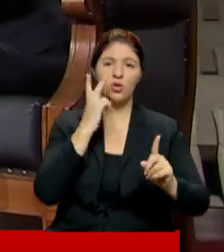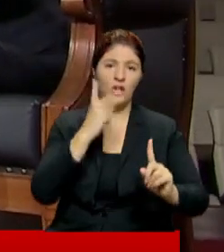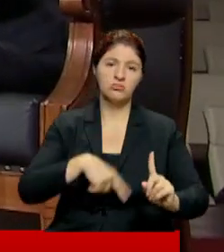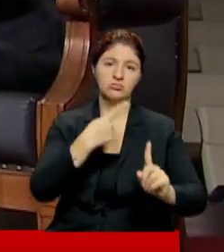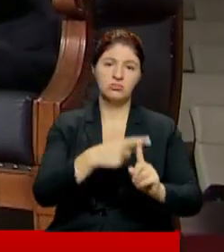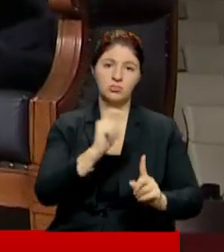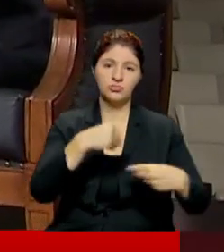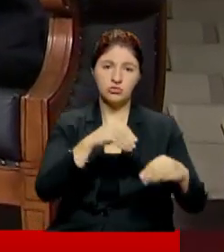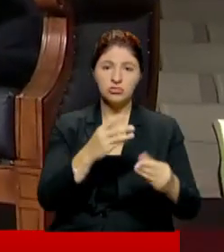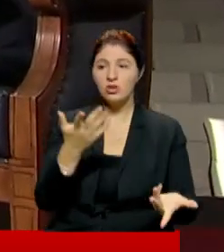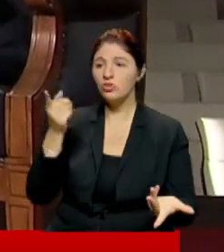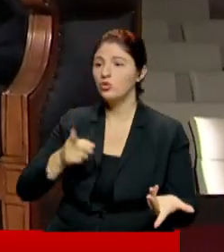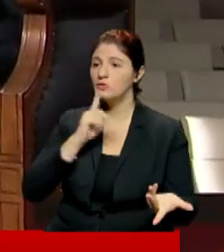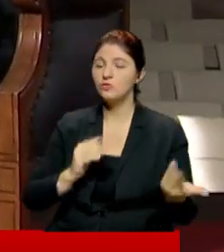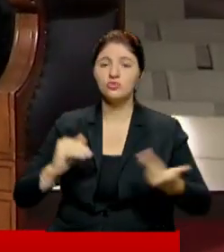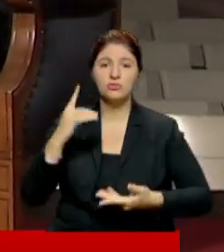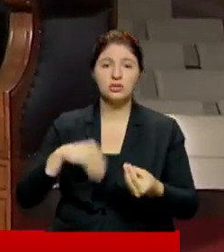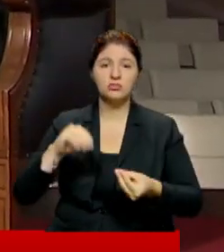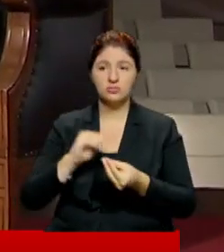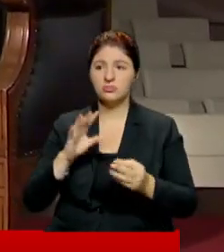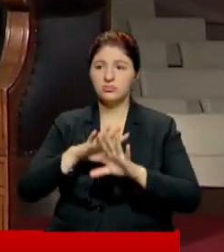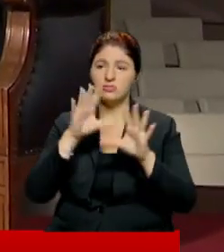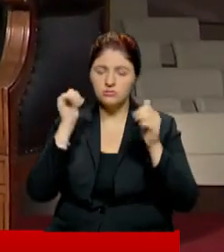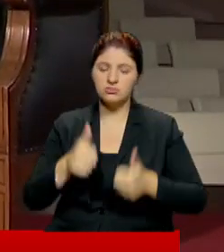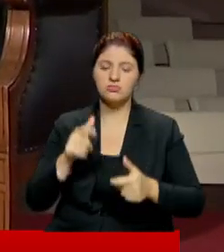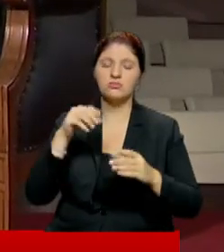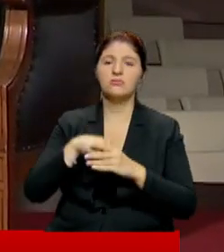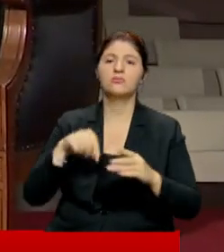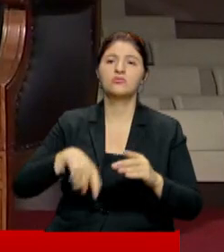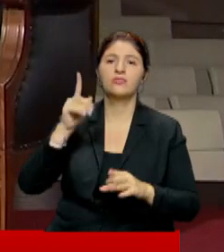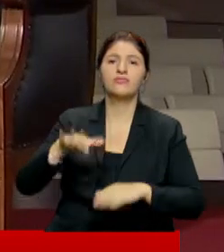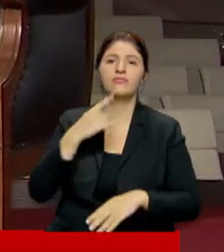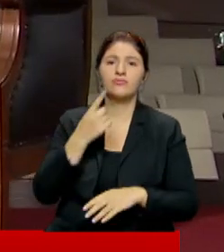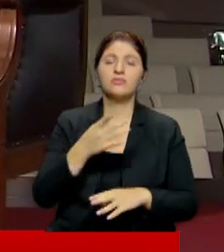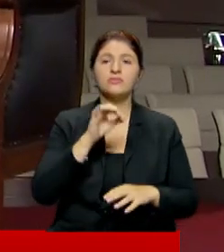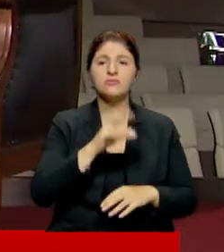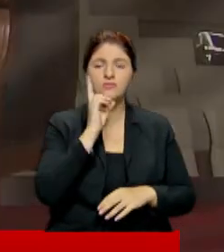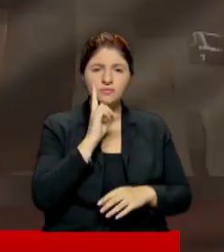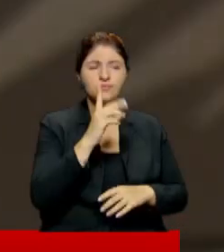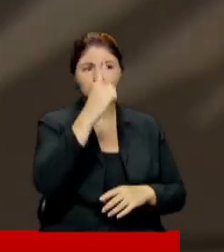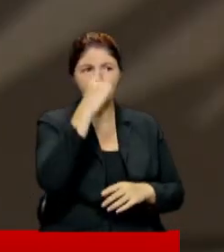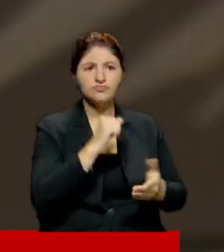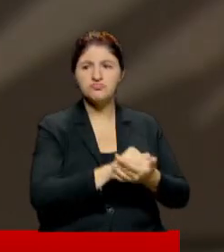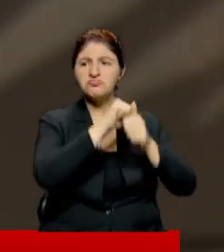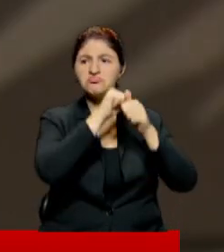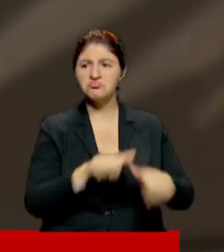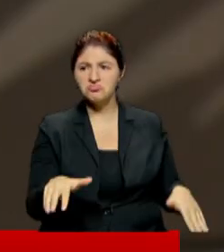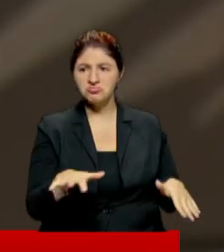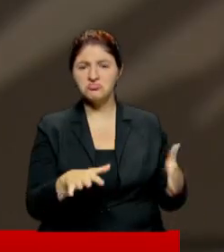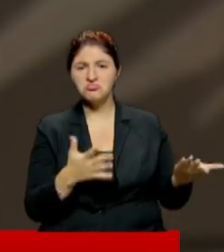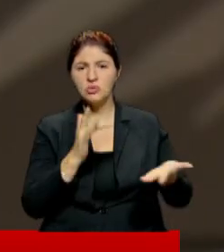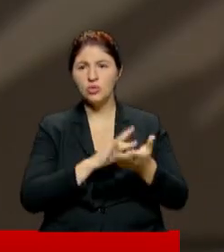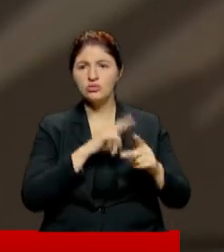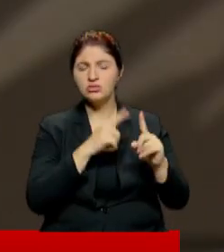çar koyup satacaktı Demek ki yüzde yüzün üzerinde bir zam her zaman için gündemimizde E şimdi hem resmi gazetede yayımlandı